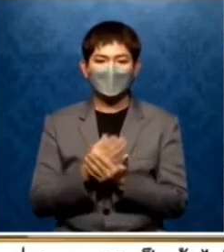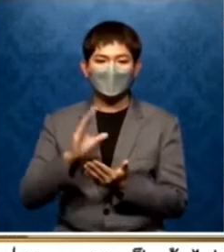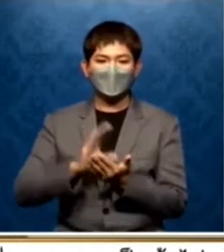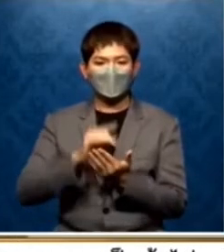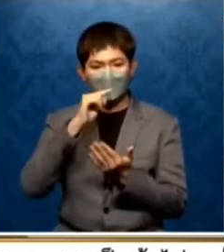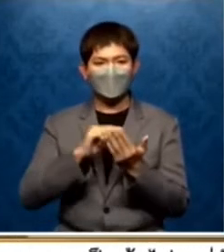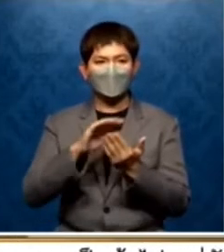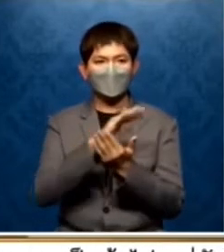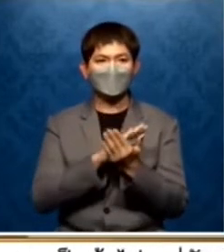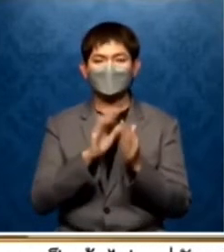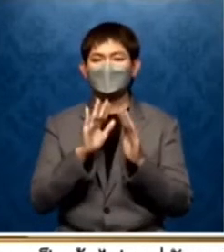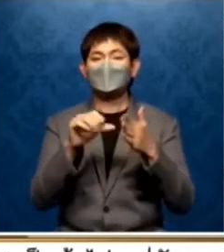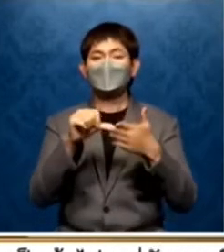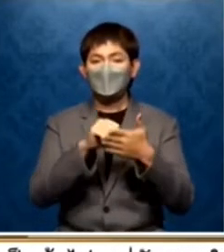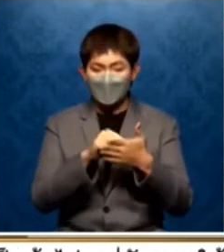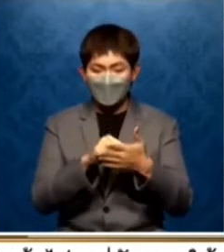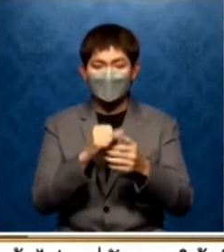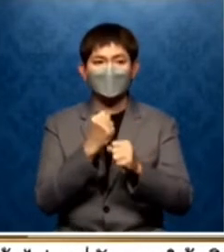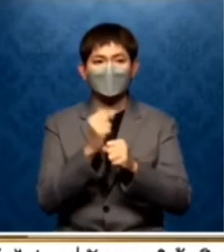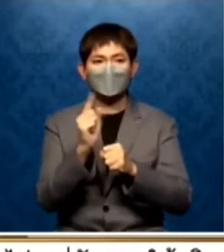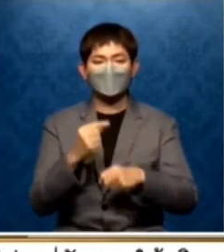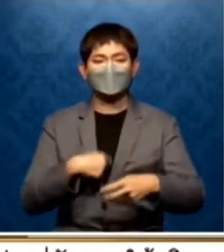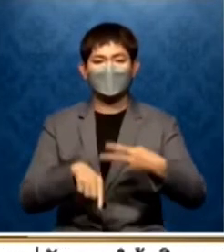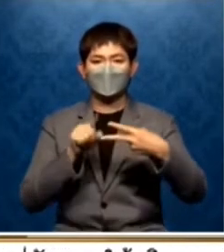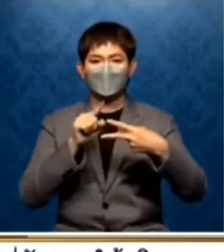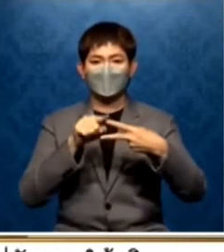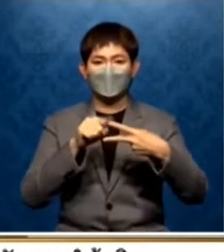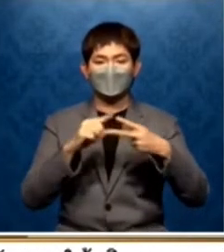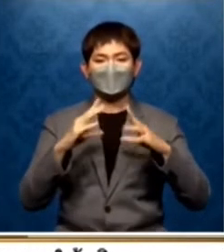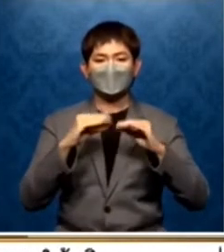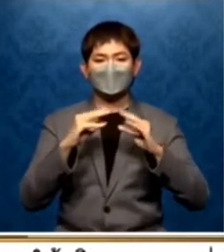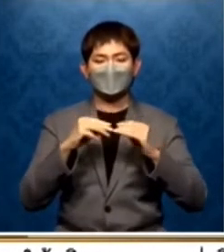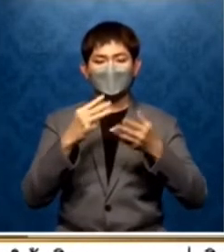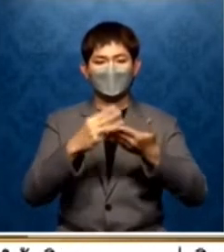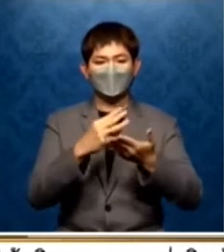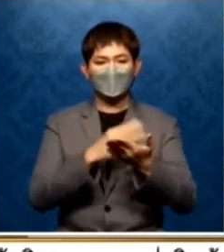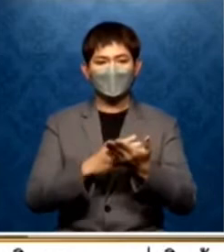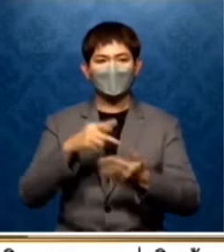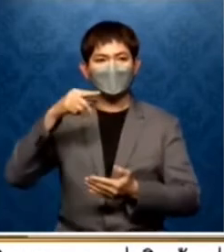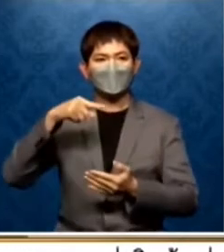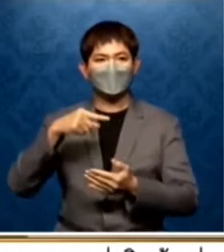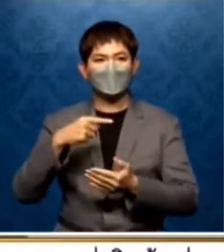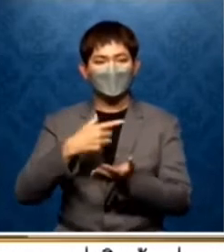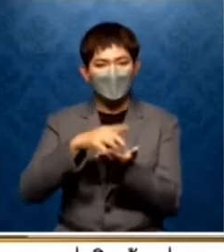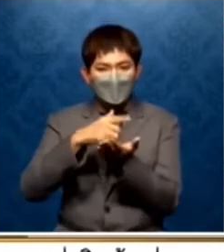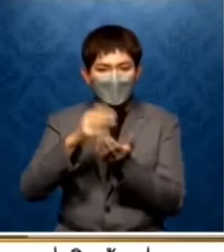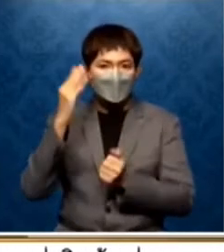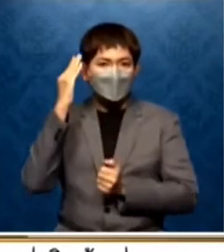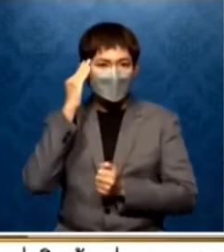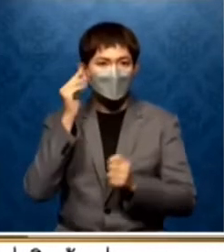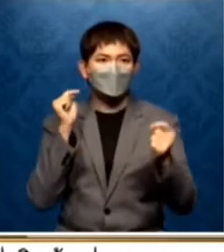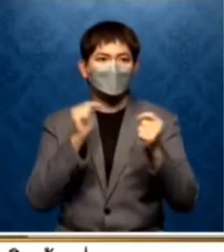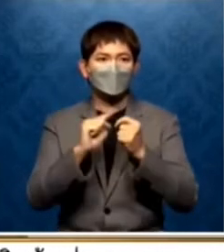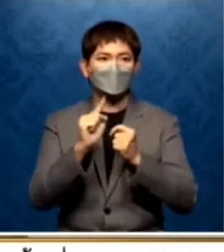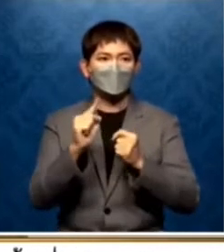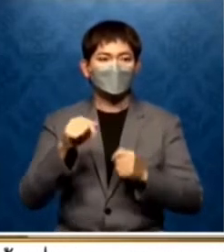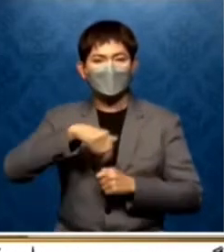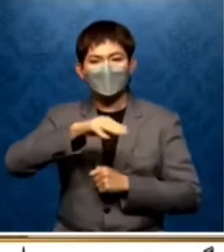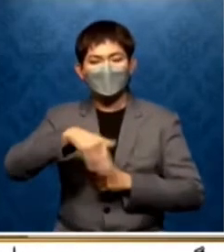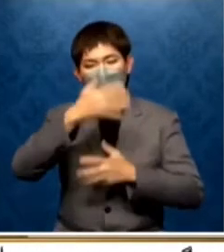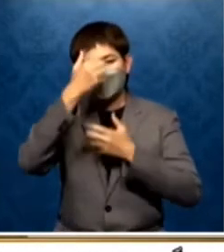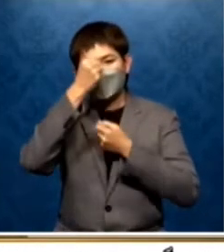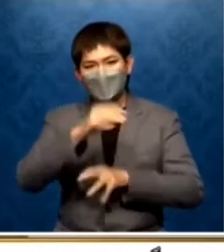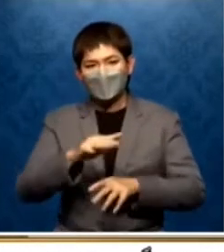แก้คือ2อย่างคือ1จัดให้มีการประชุมวาระพิเศษสำหรับรับทราบในสิ่งที่ไม่มีคนสนใจ